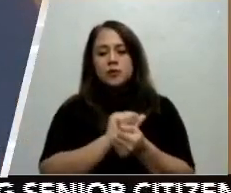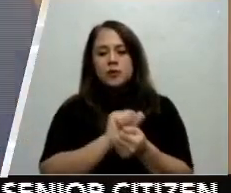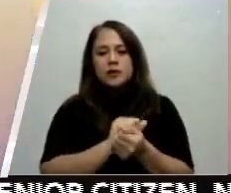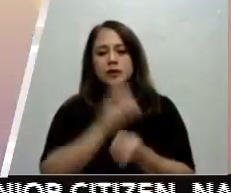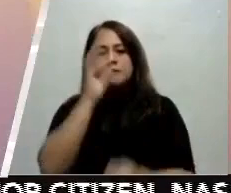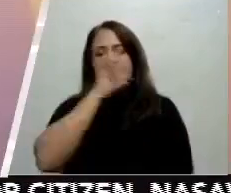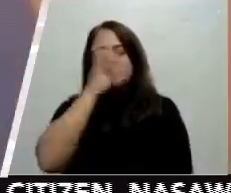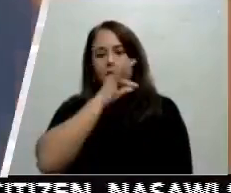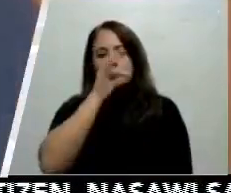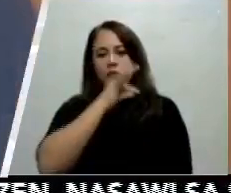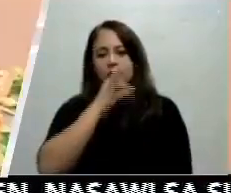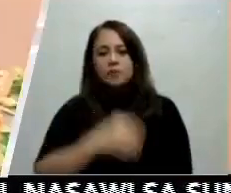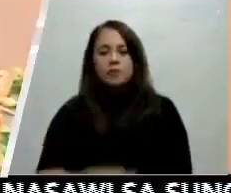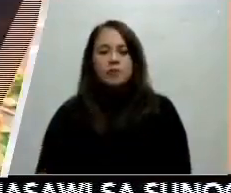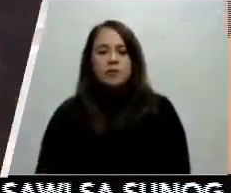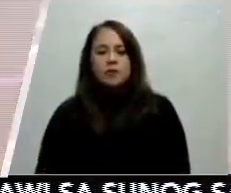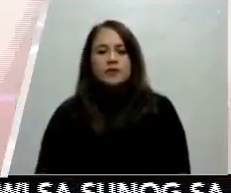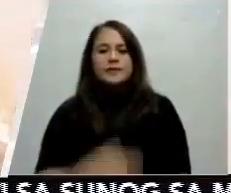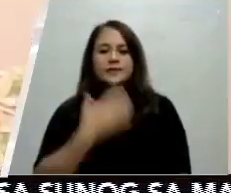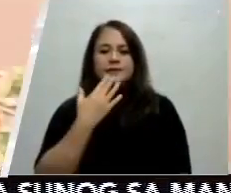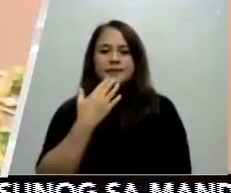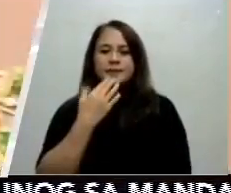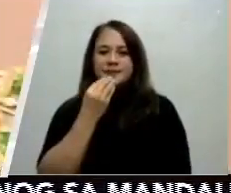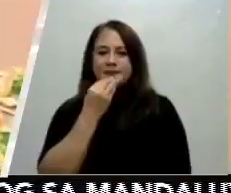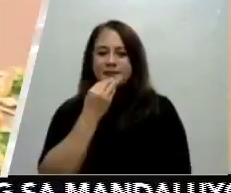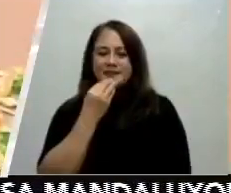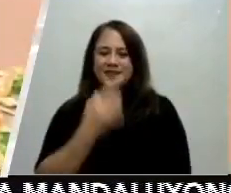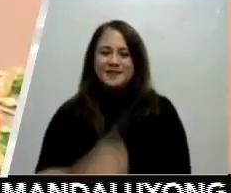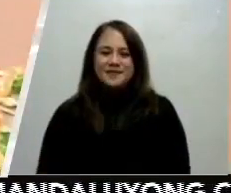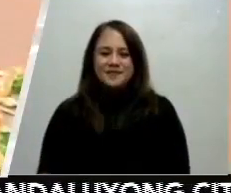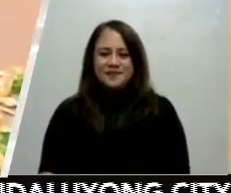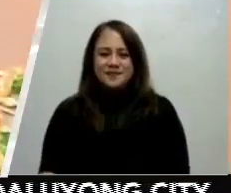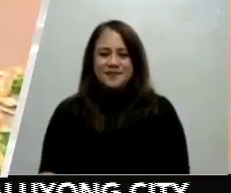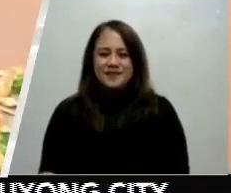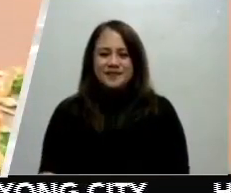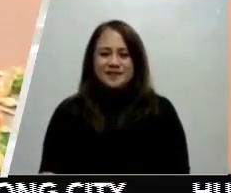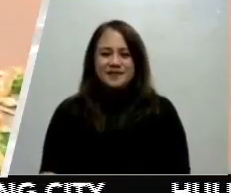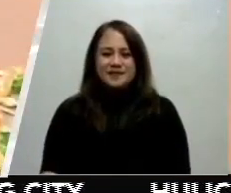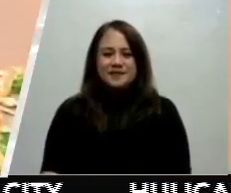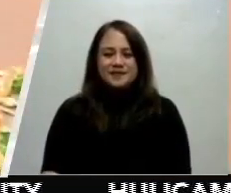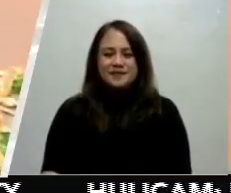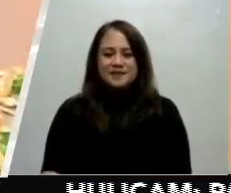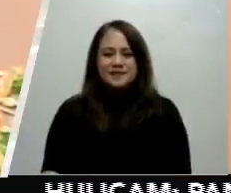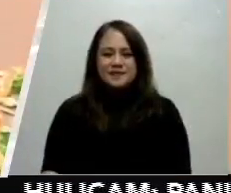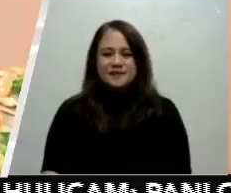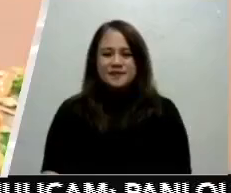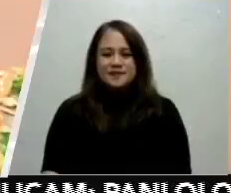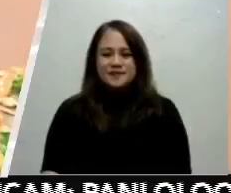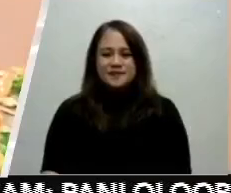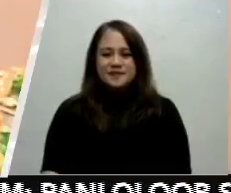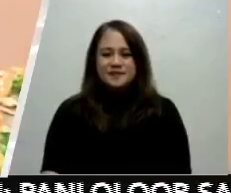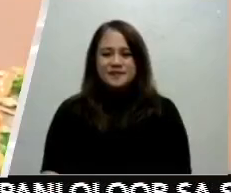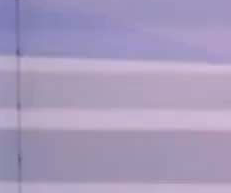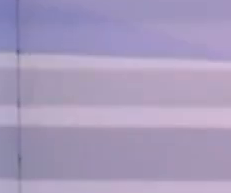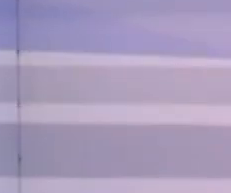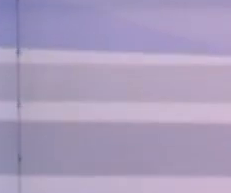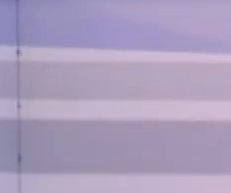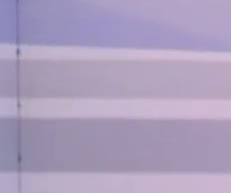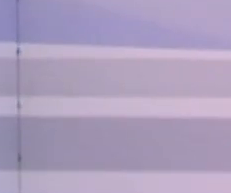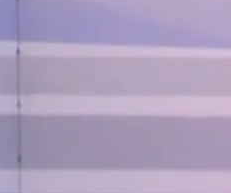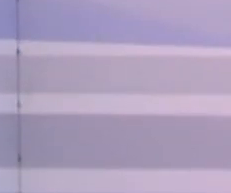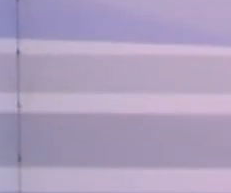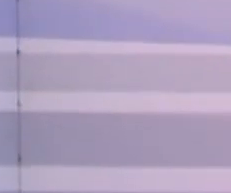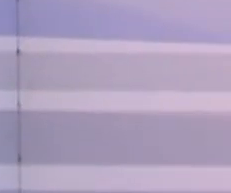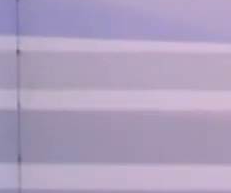yung panlasa ng Pinoy. Para sa GMA Integrated News, Von Aquino nakatutok 24 oras.